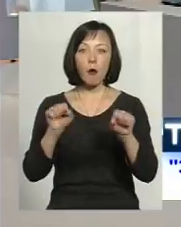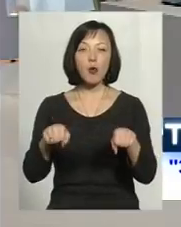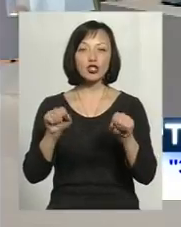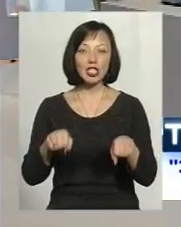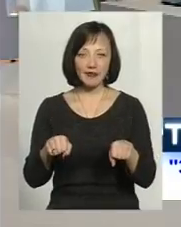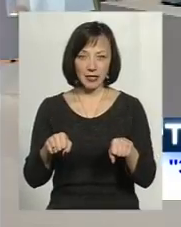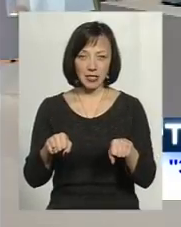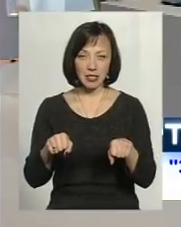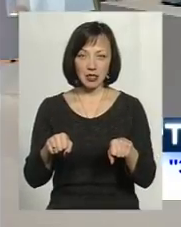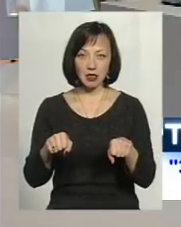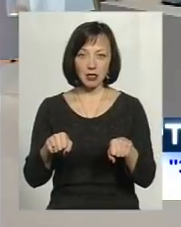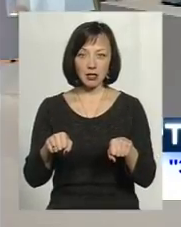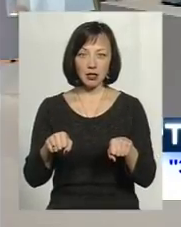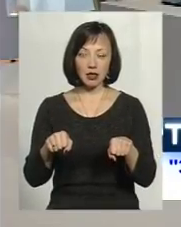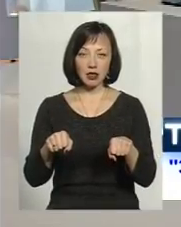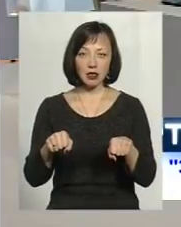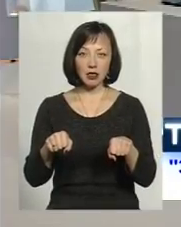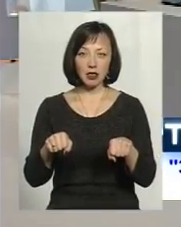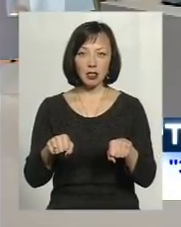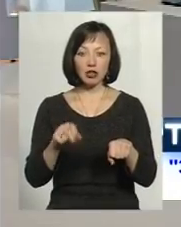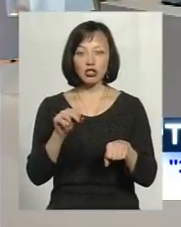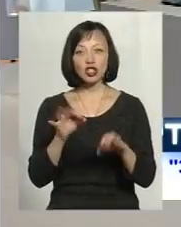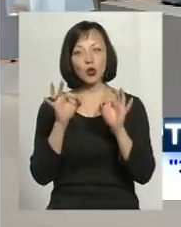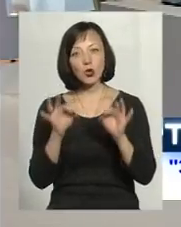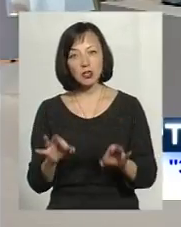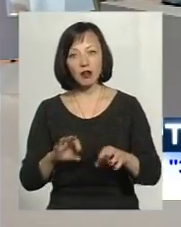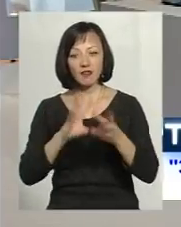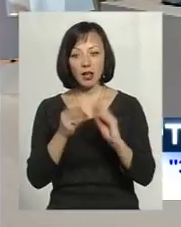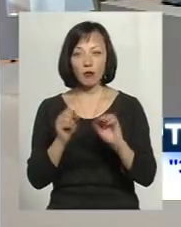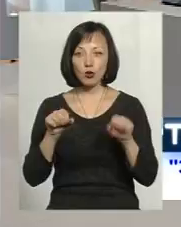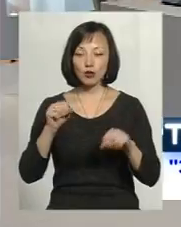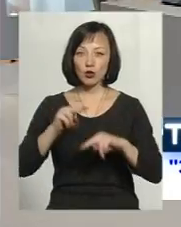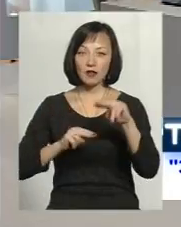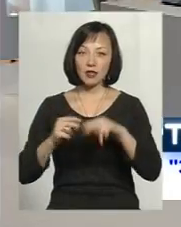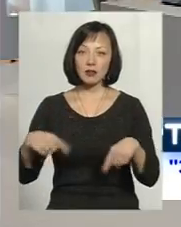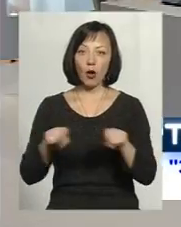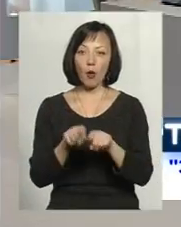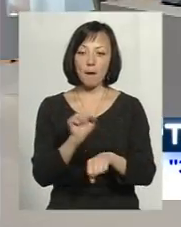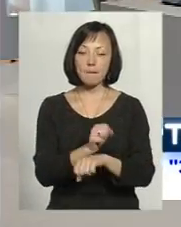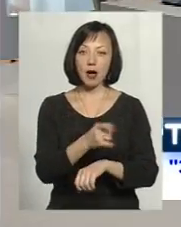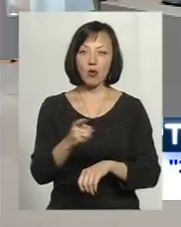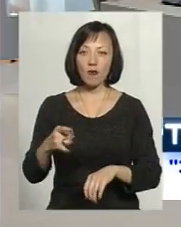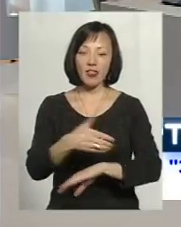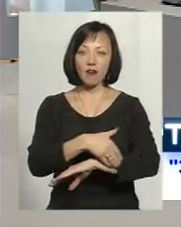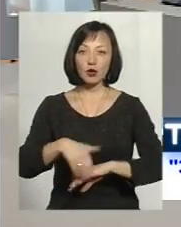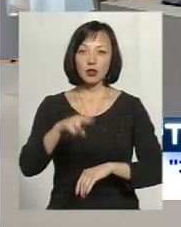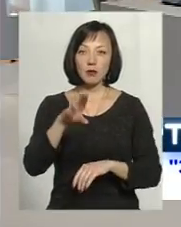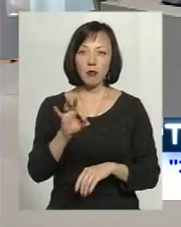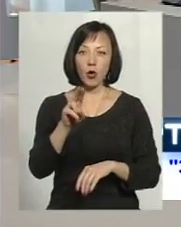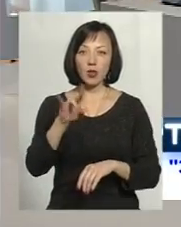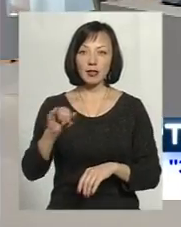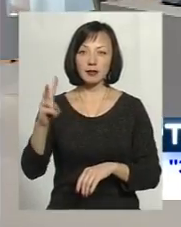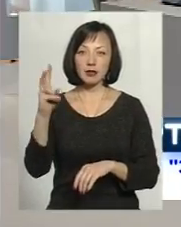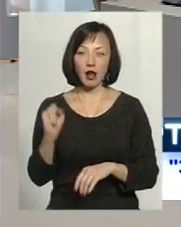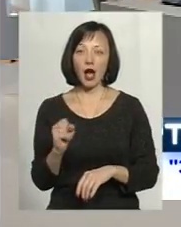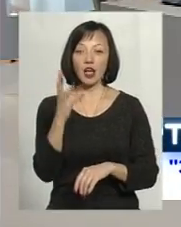можливість, скажімо, да, чи доцільно і чи можливо взагалі будівництво такої парковки на вулиці Подільській. Ну